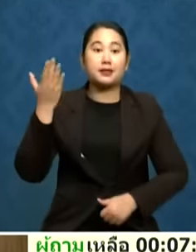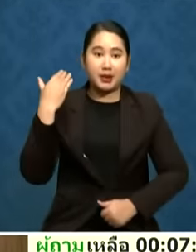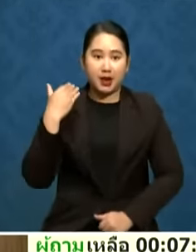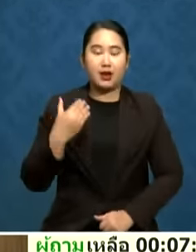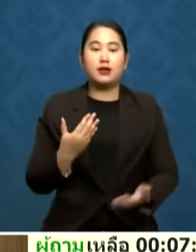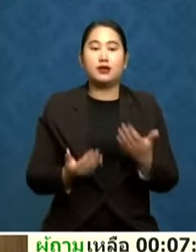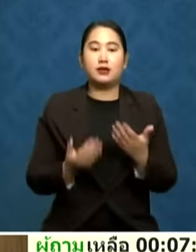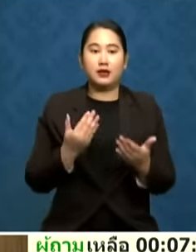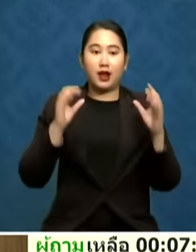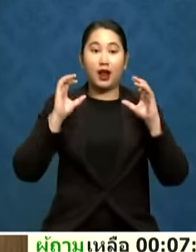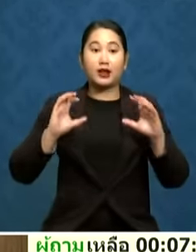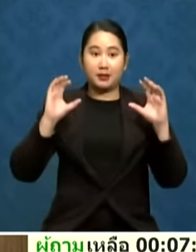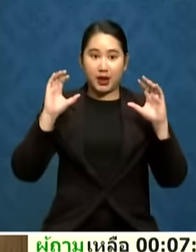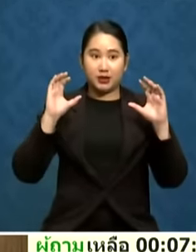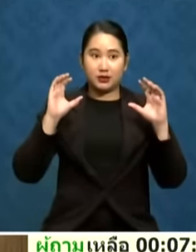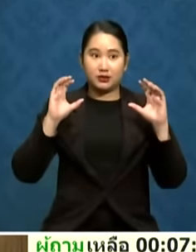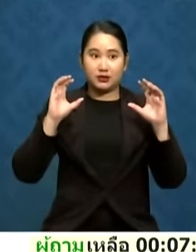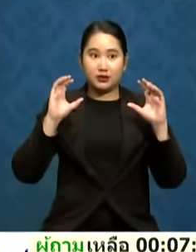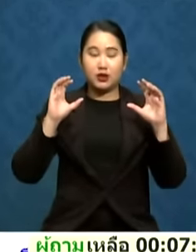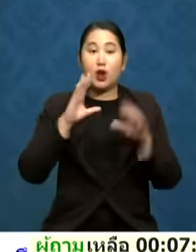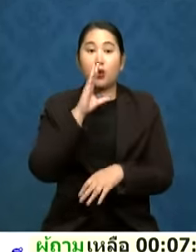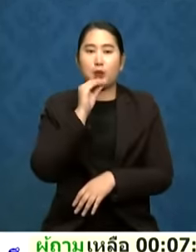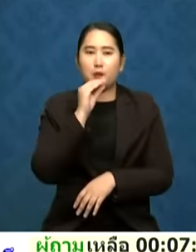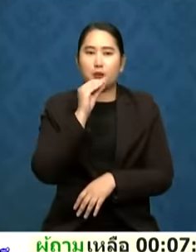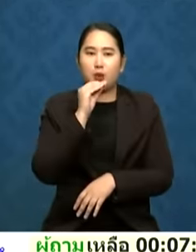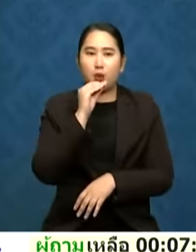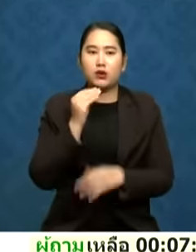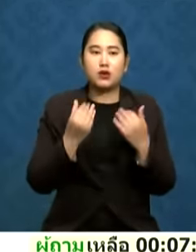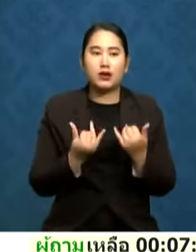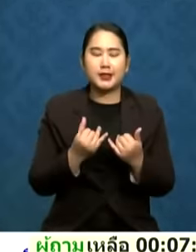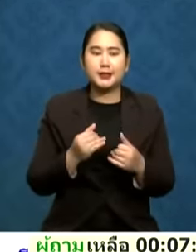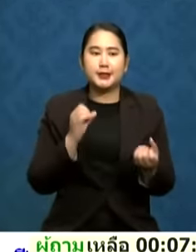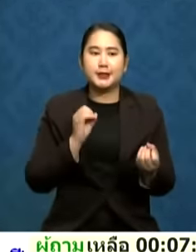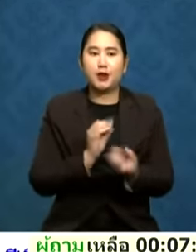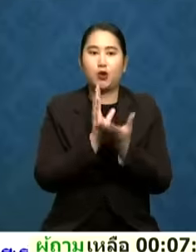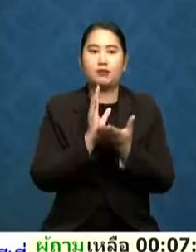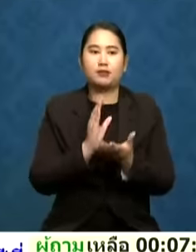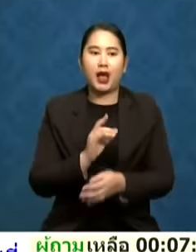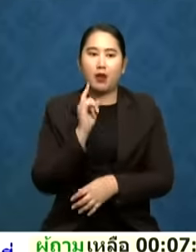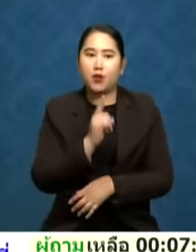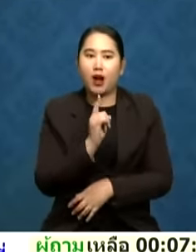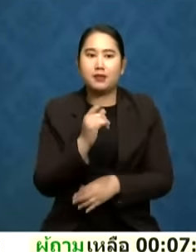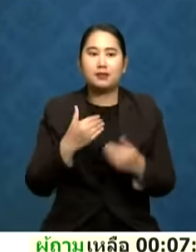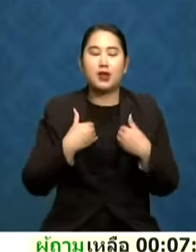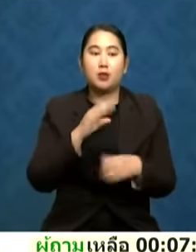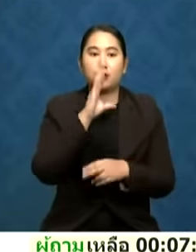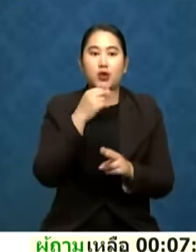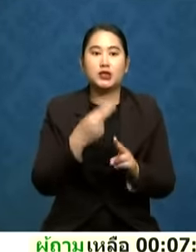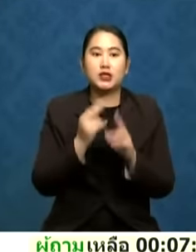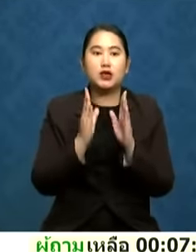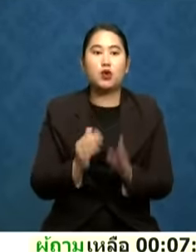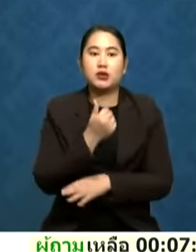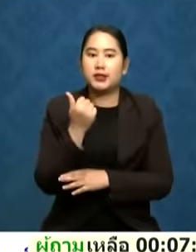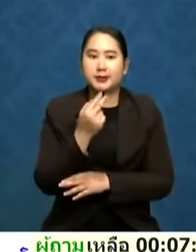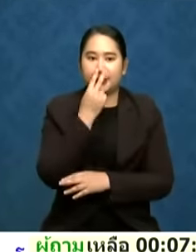หรือรัฐบาลที่ท่านพยายามที่จะบิดข้อมูลเสียหายและถูกใ่ลายนะคะแล้วก็เอ่ยชอคนนอกโยไมจำ